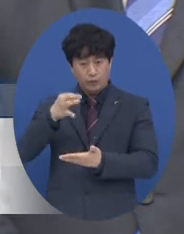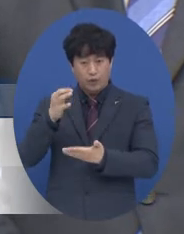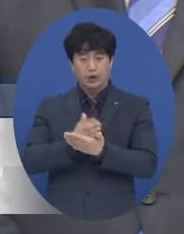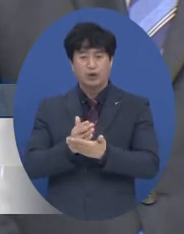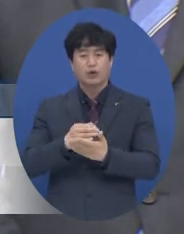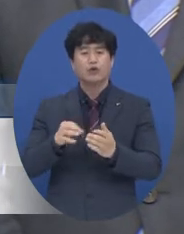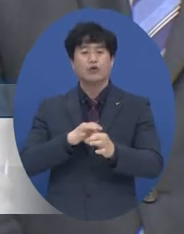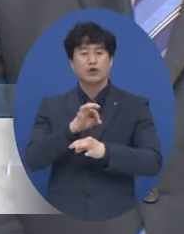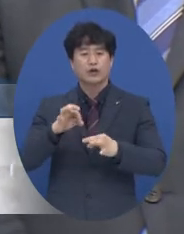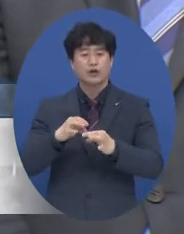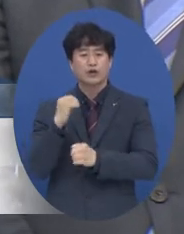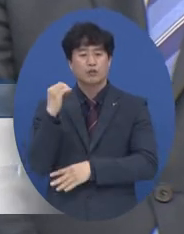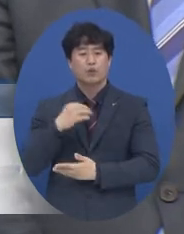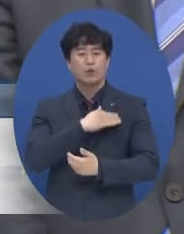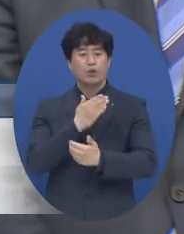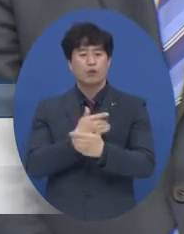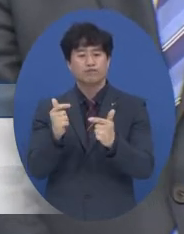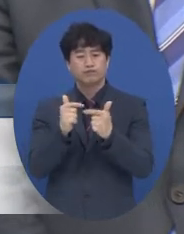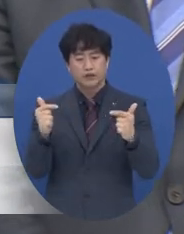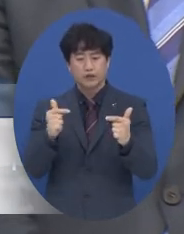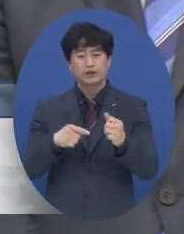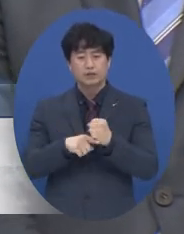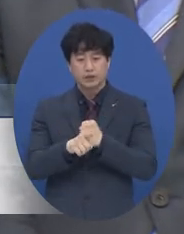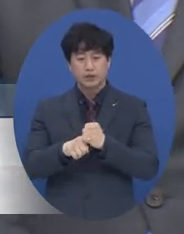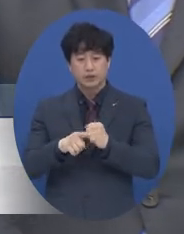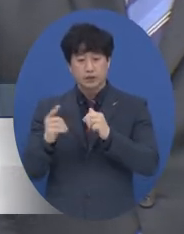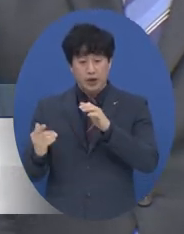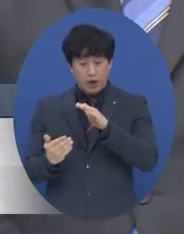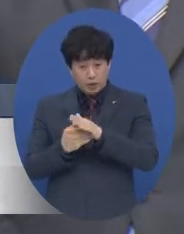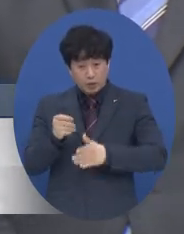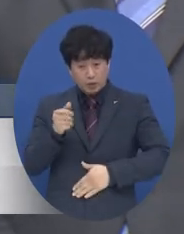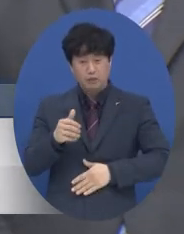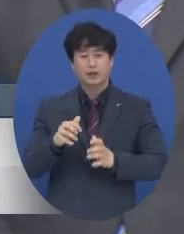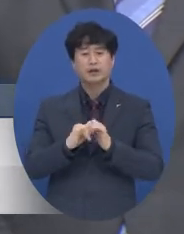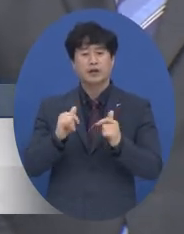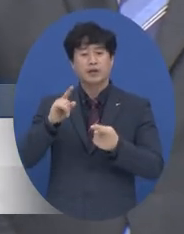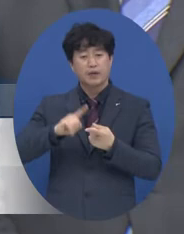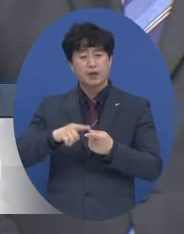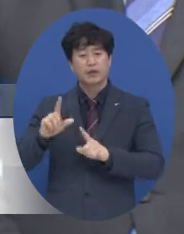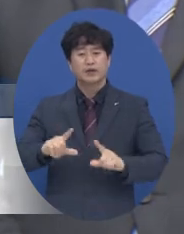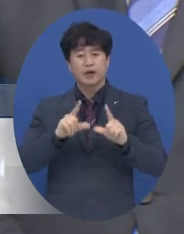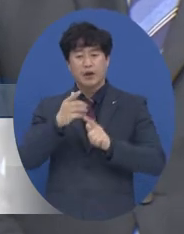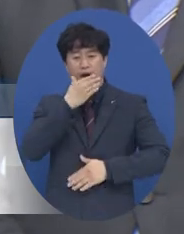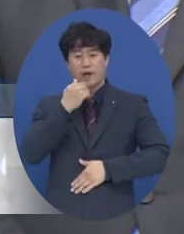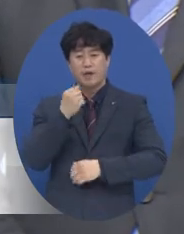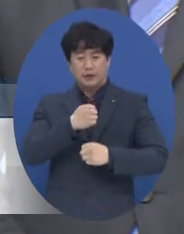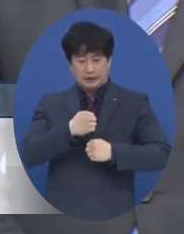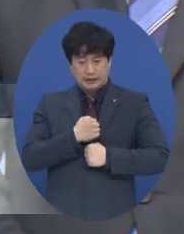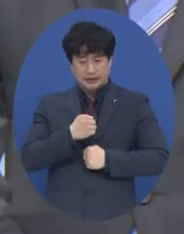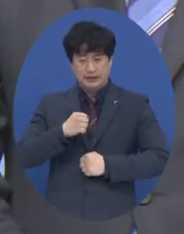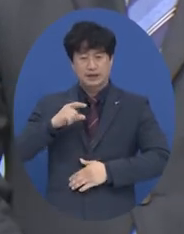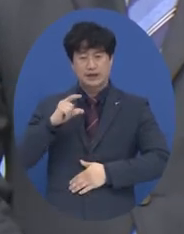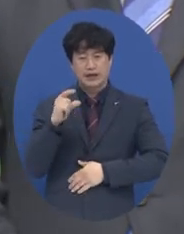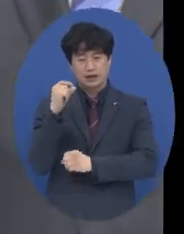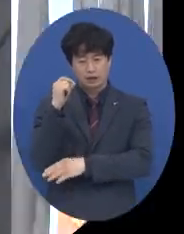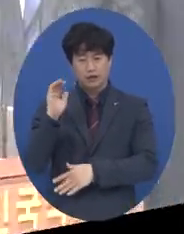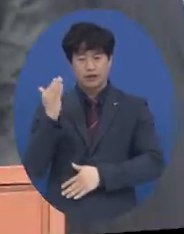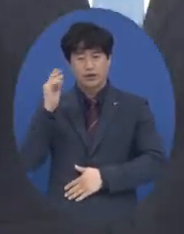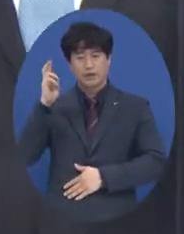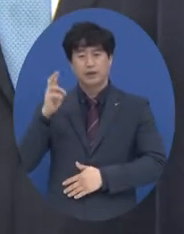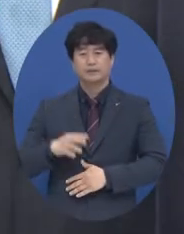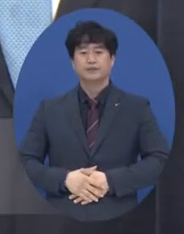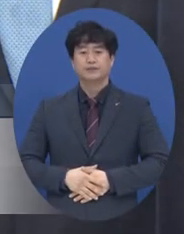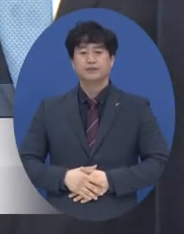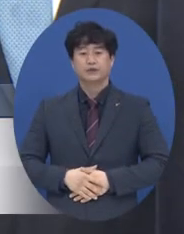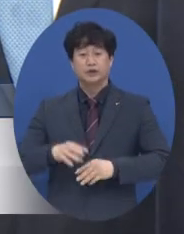확대하자는 것입니다 최소한의 인간다운 삶과 행복을 지키는 든든한 아침 돌이 될 것입니다